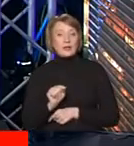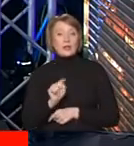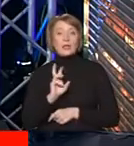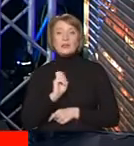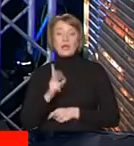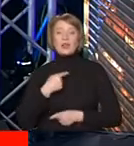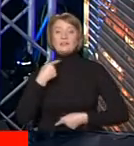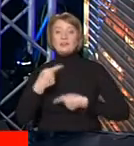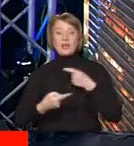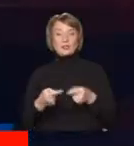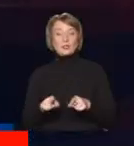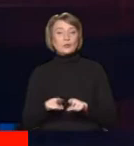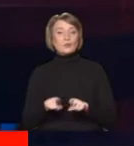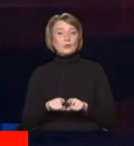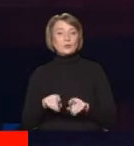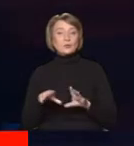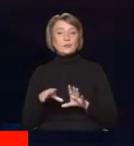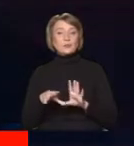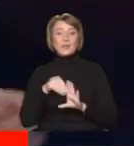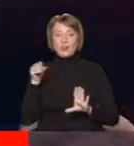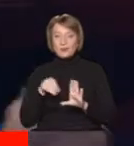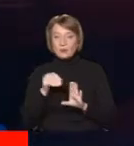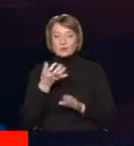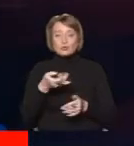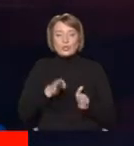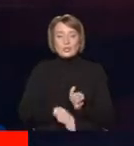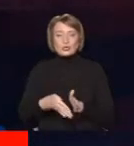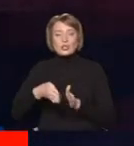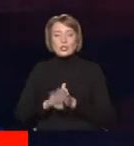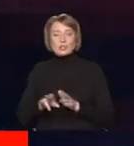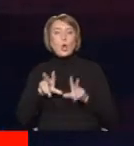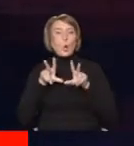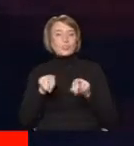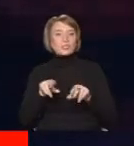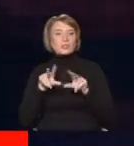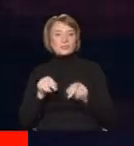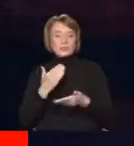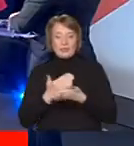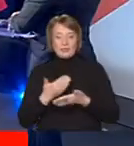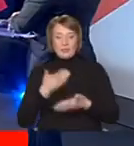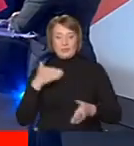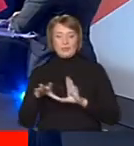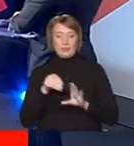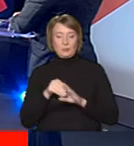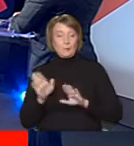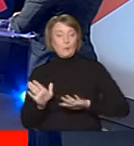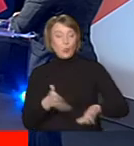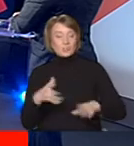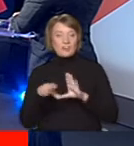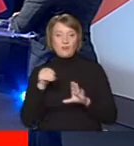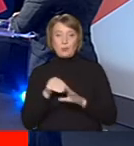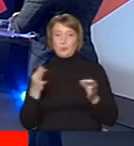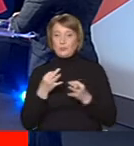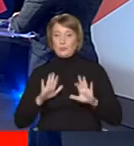одно людям стає все гірше і гірше і гірше. Попри те, що ці всі обіцянки дуже дорогі є перед виборами, після виборів нічого цього не відбувається.